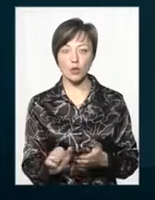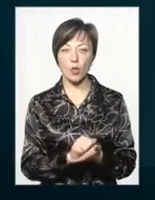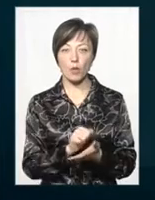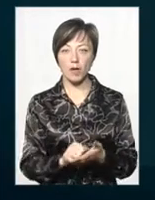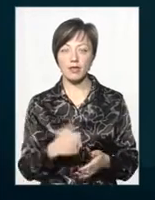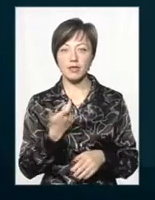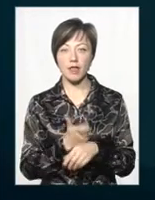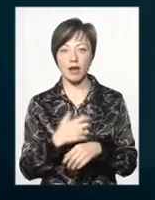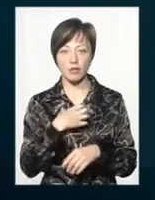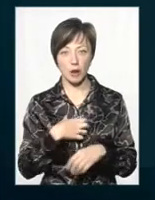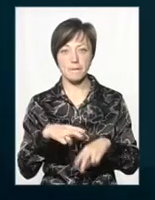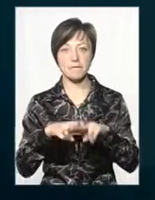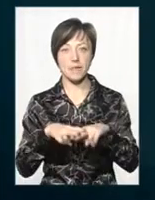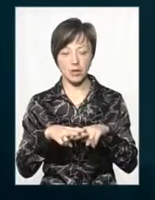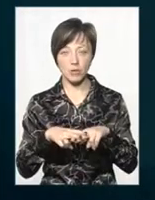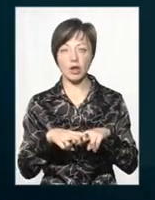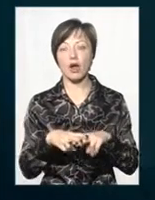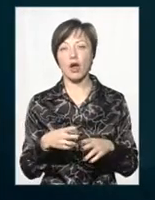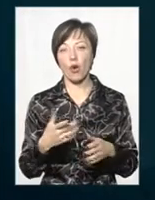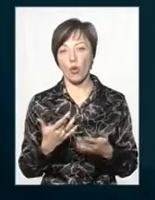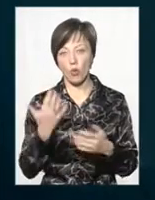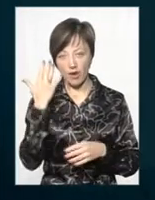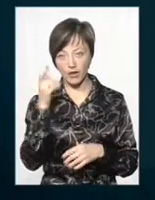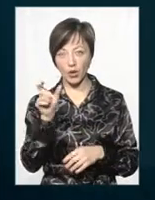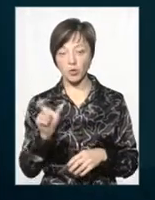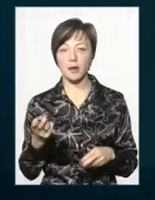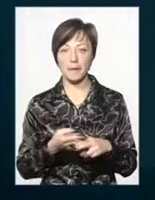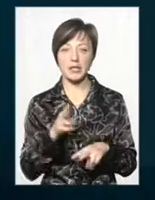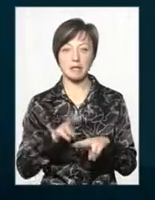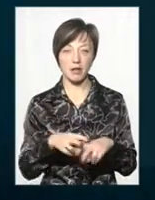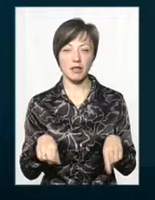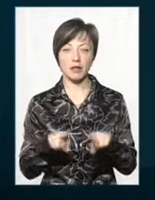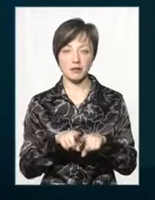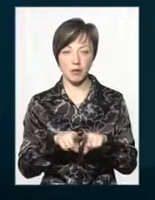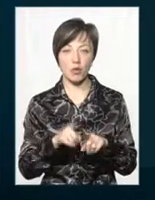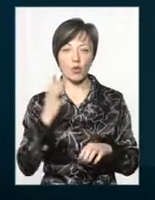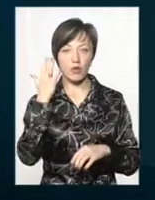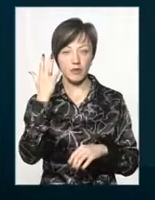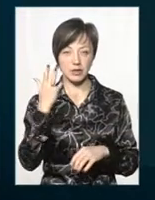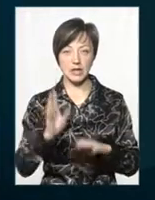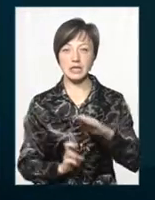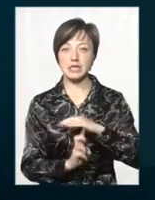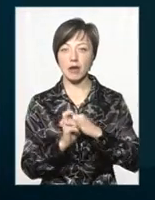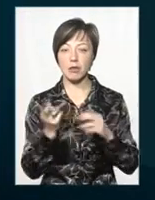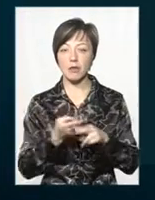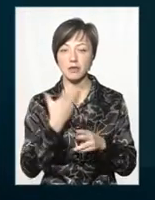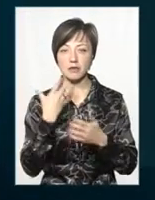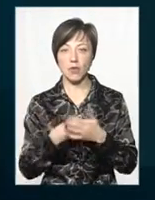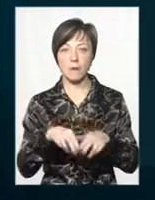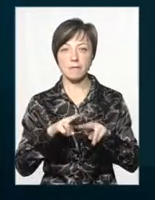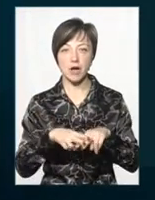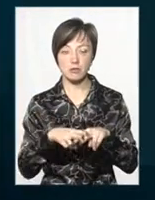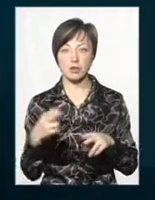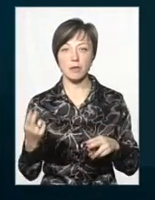документ найважливіший – паспорт. Уявіть людину без паспорта. От так само уявіть церкву без свого паспорта,